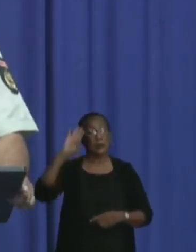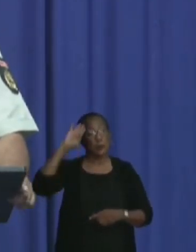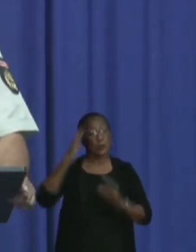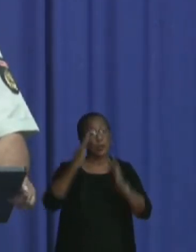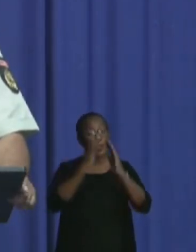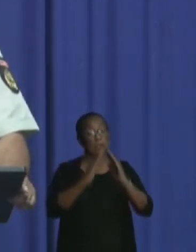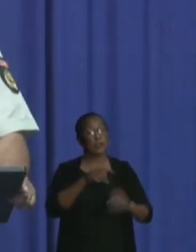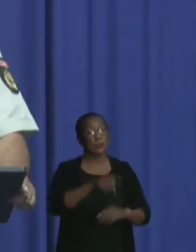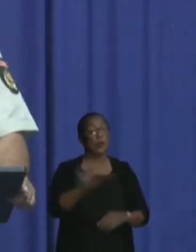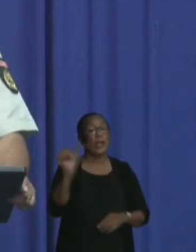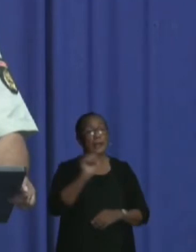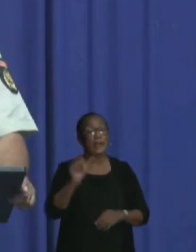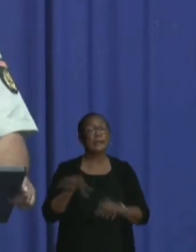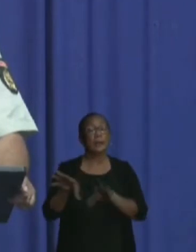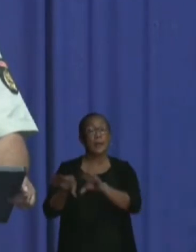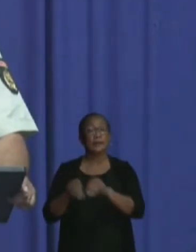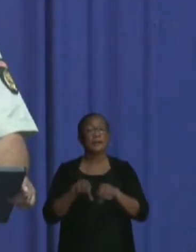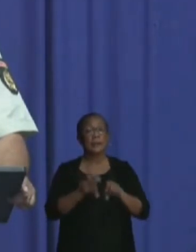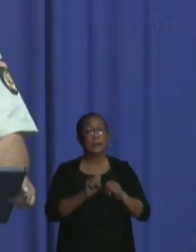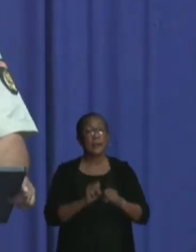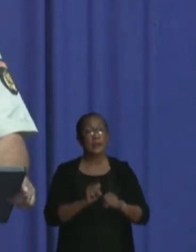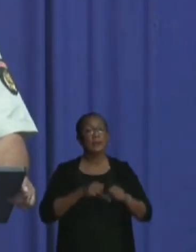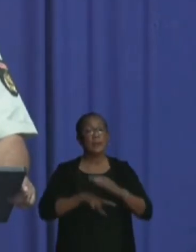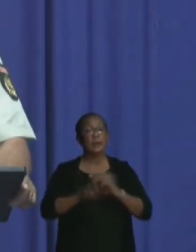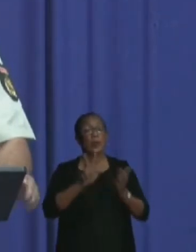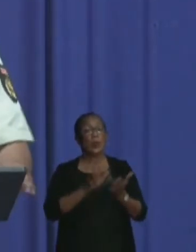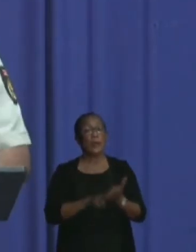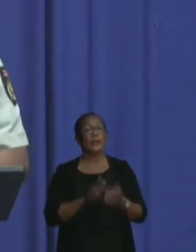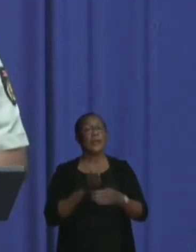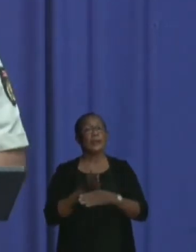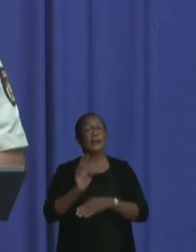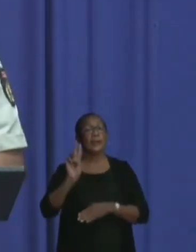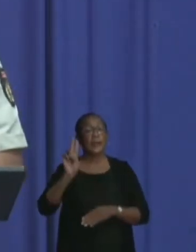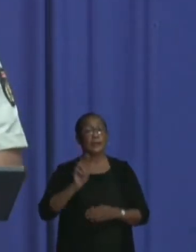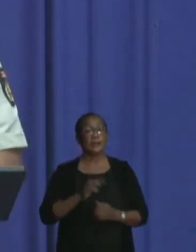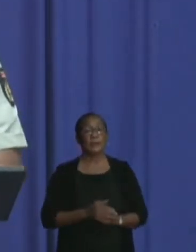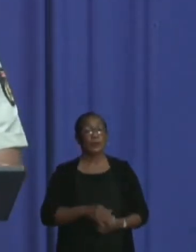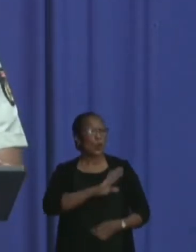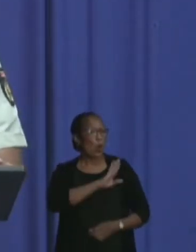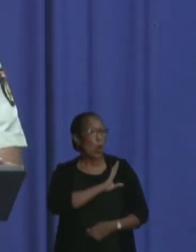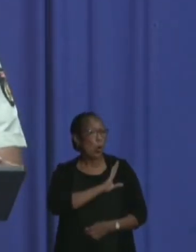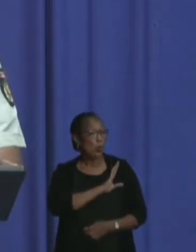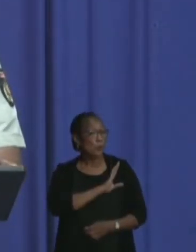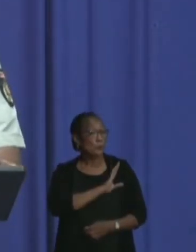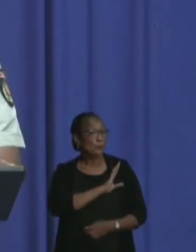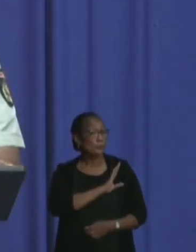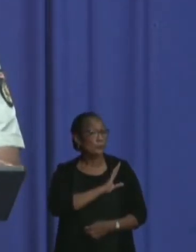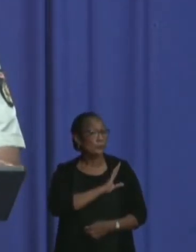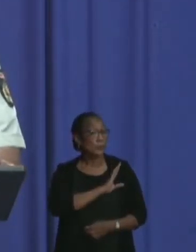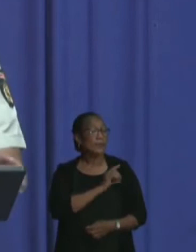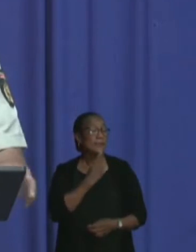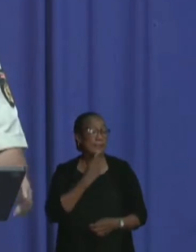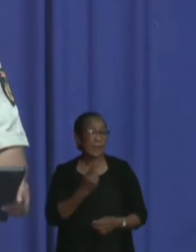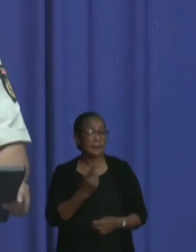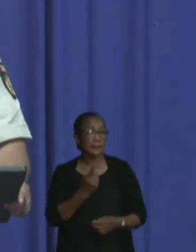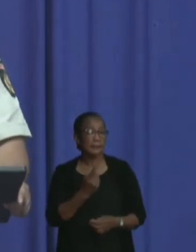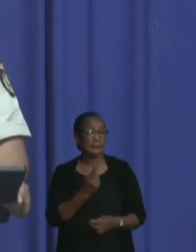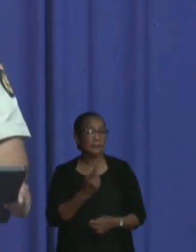en er maatregelen te treffen binnen werd erg natuurlijk ik wil u ook meegeven